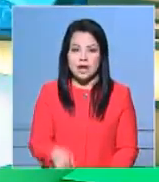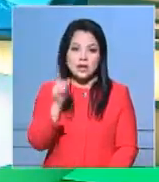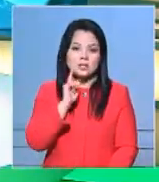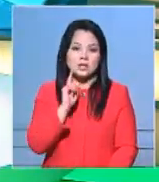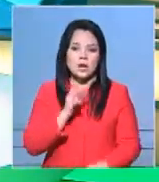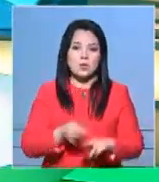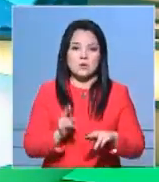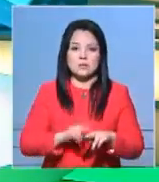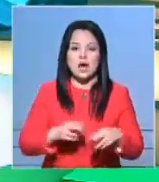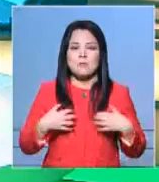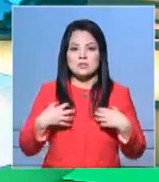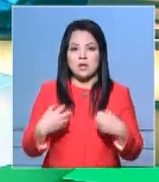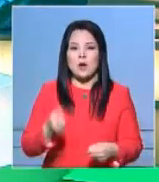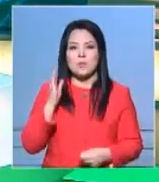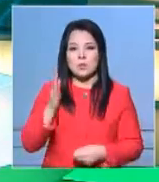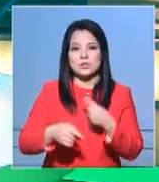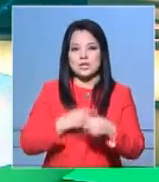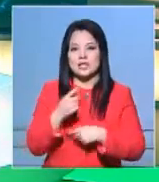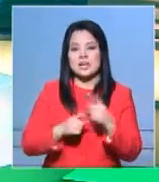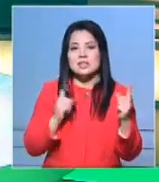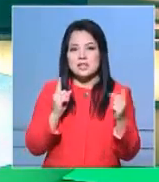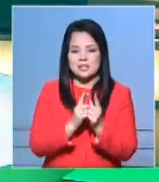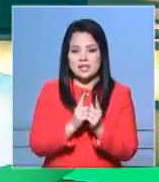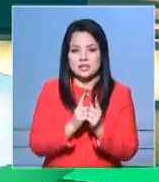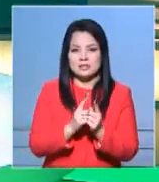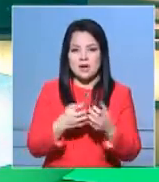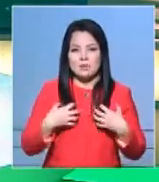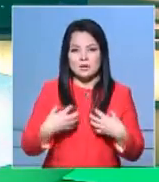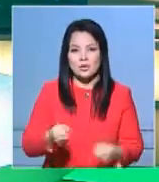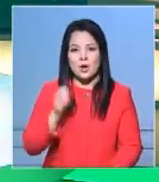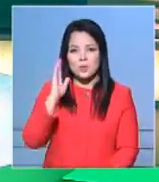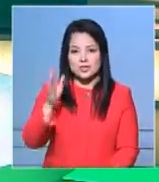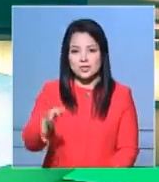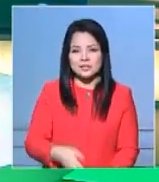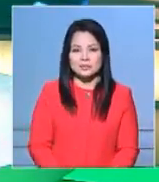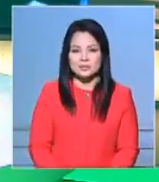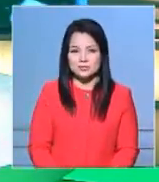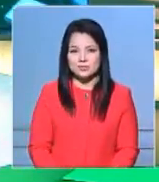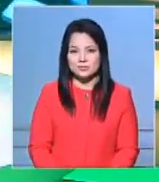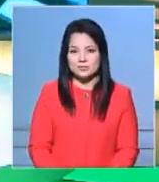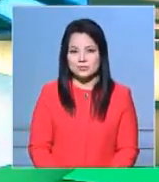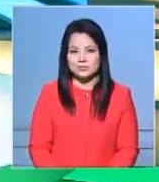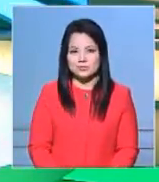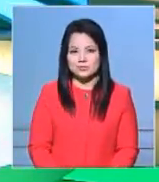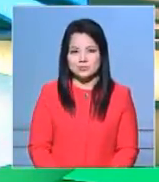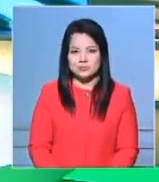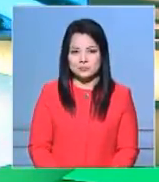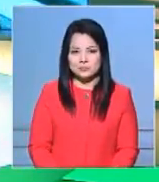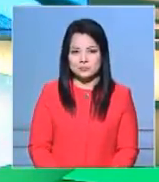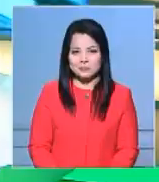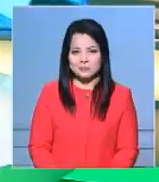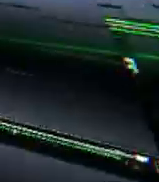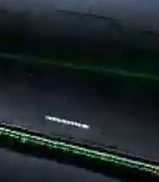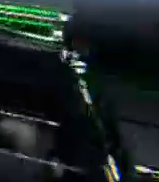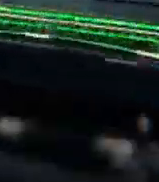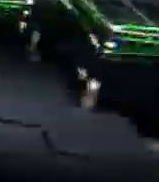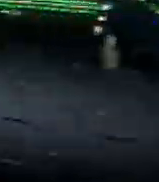Әзірге осы, құрметті көрермен, әр сағаттың басында біздің арнаның жаңалықтарын жіберіп алмаңыздар. Келесі кездескенше.